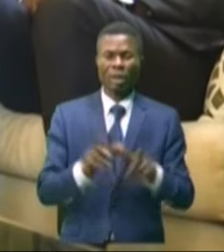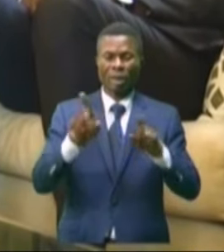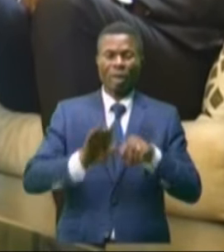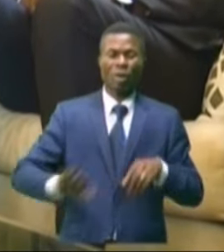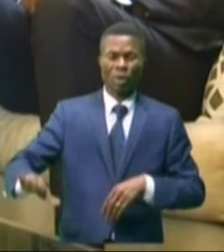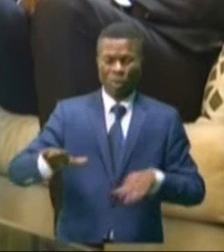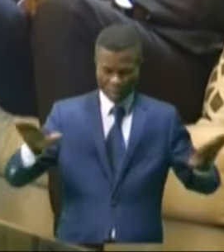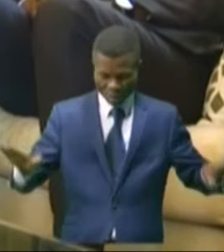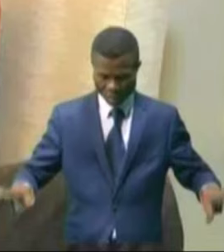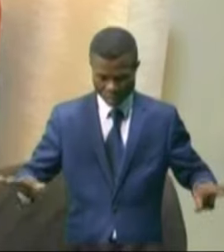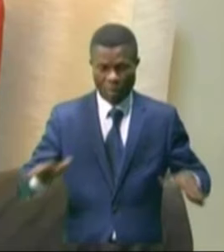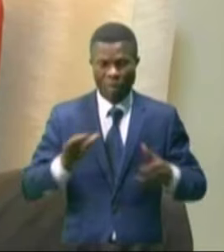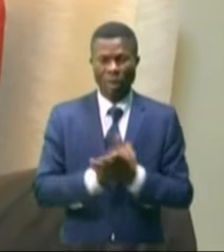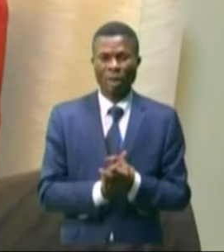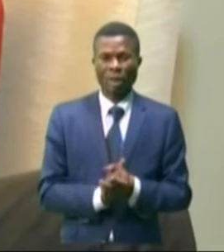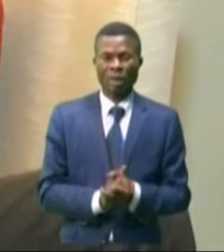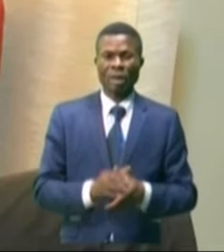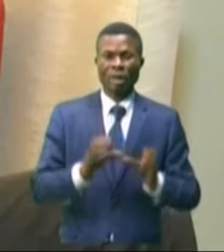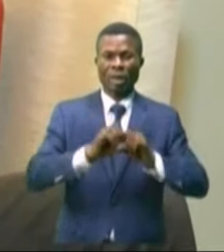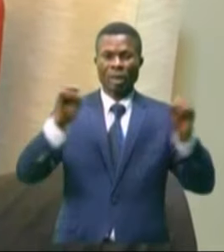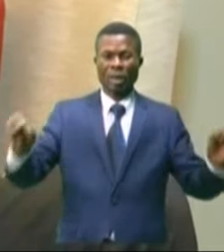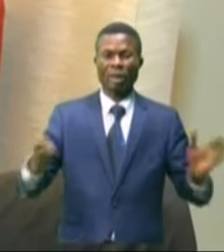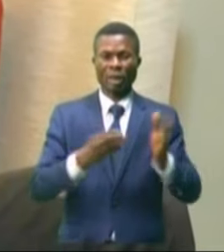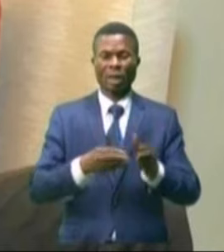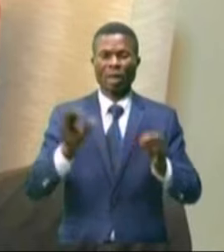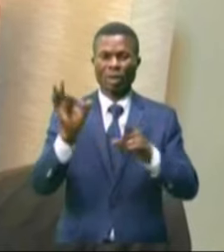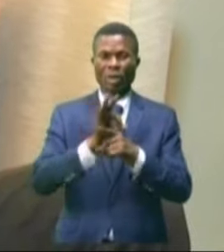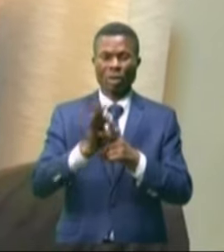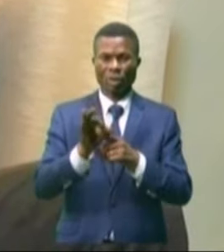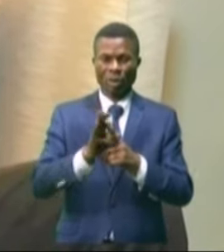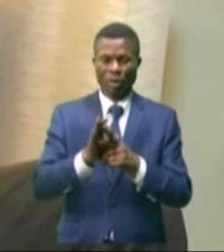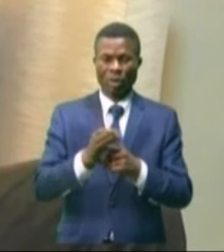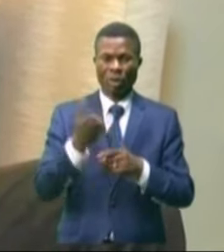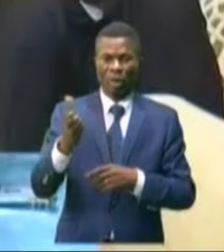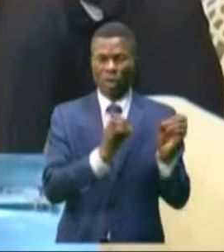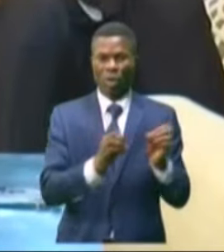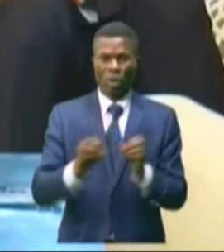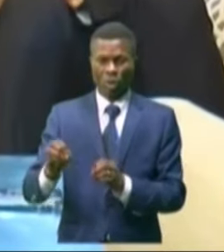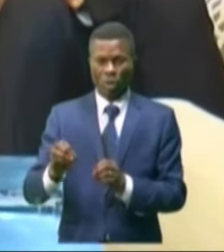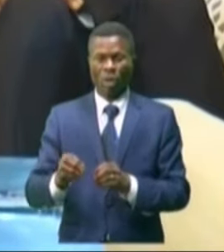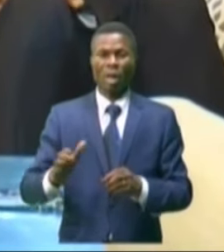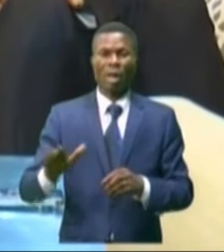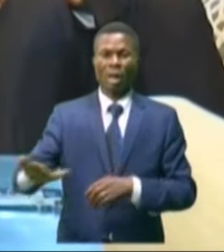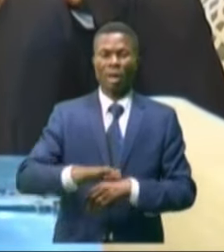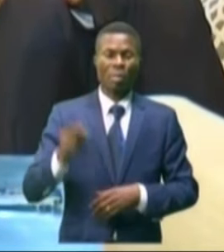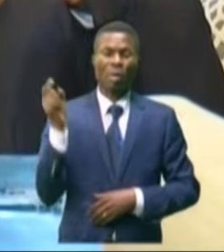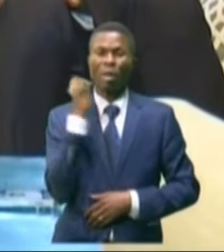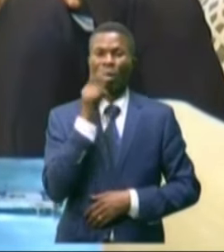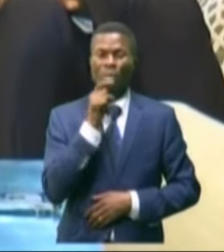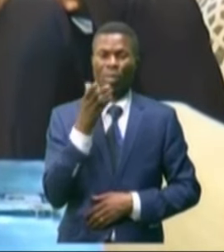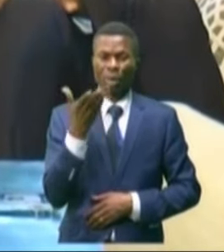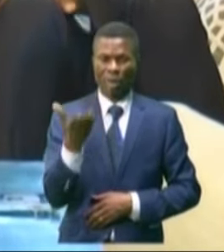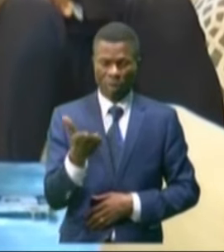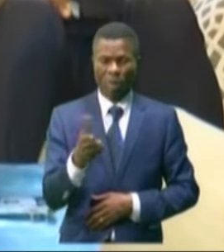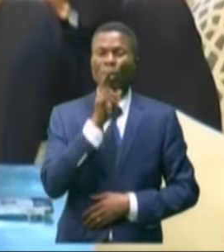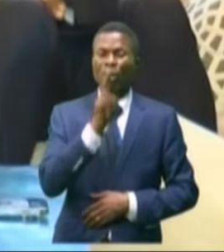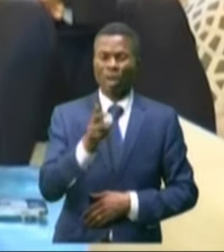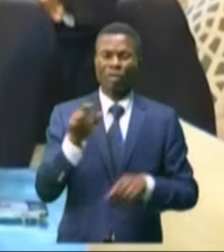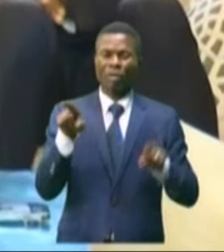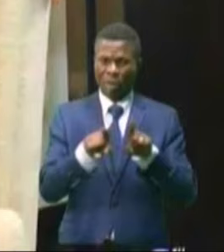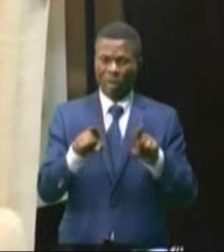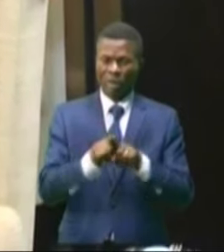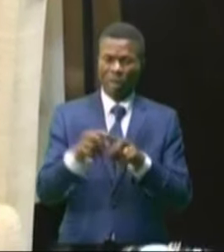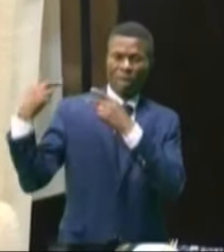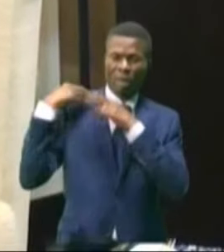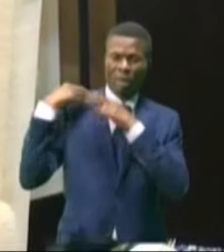Olivier Boucal, lors de la 59e session du CAFRAD organisée au Maroc. Partageant les mêmes réalités, les responsables de ressources